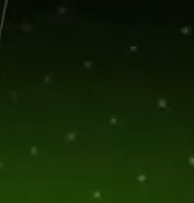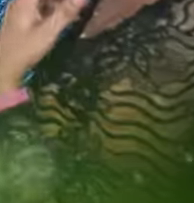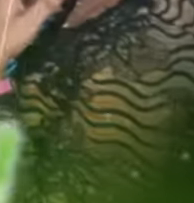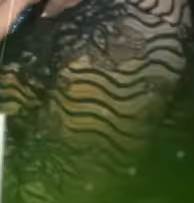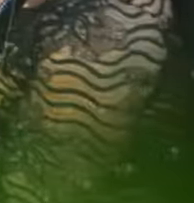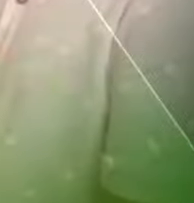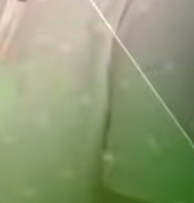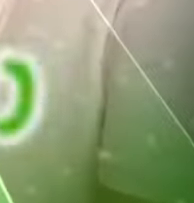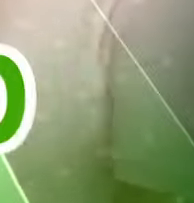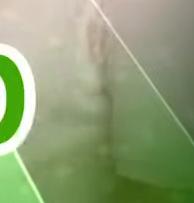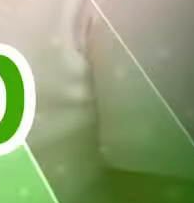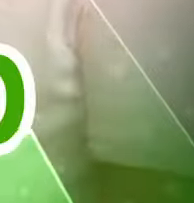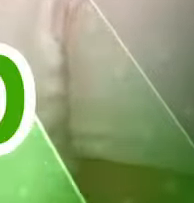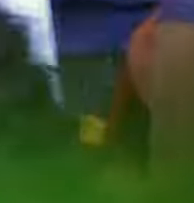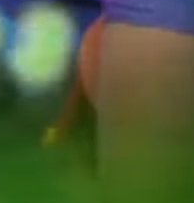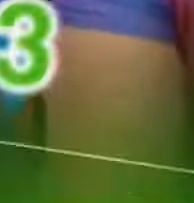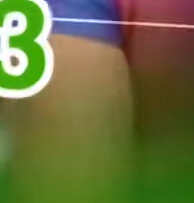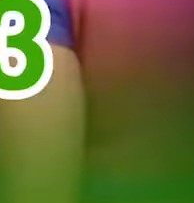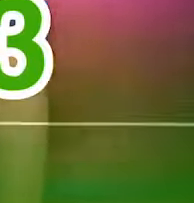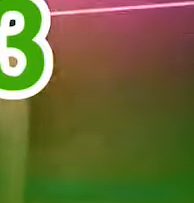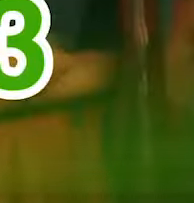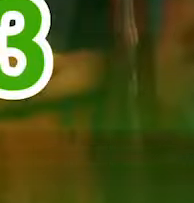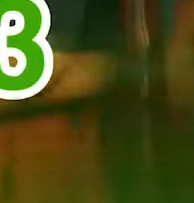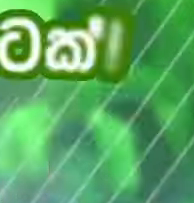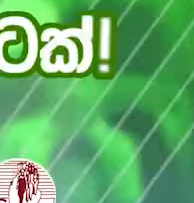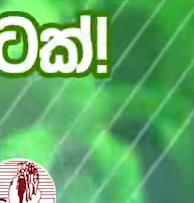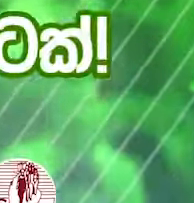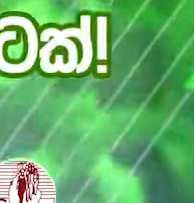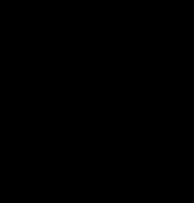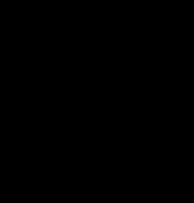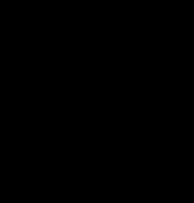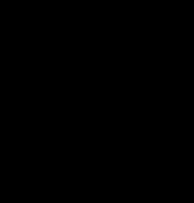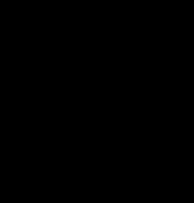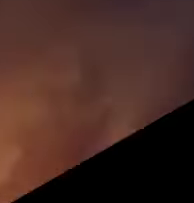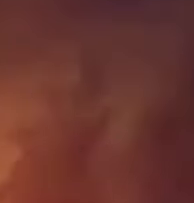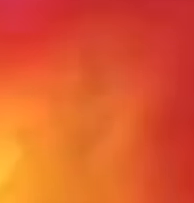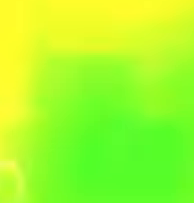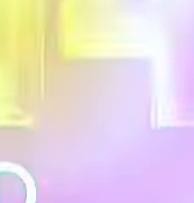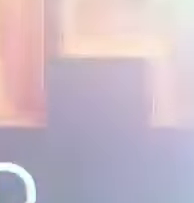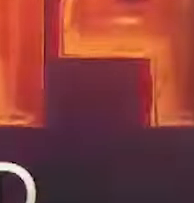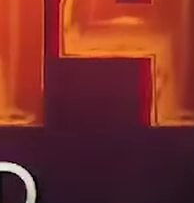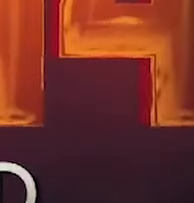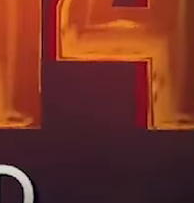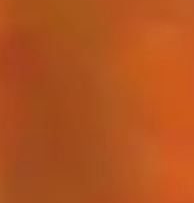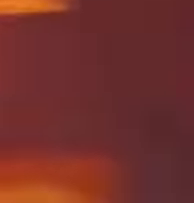ඇගම ශ්‍රී ලංකා මාතලේට දෙස් විදෙස් රැකියා අවස්ථා මාර්තු 22 23 එඩ්වඩ් ක්‍රීඩාංගණයේදී